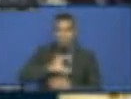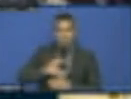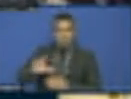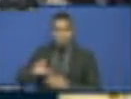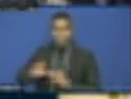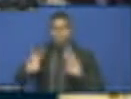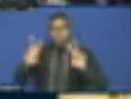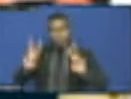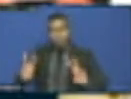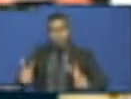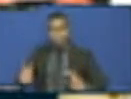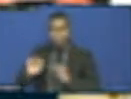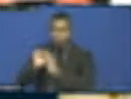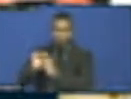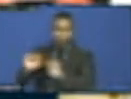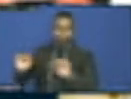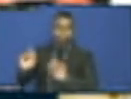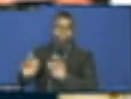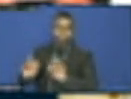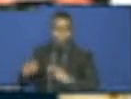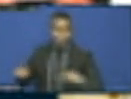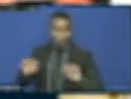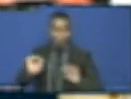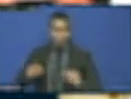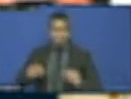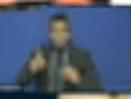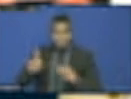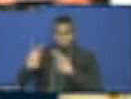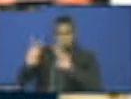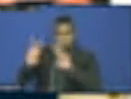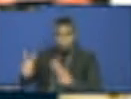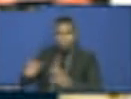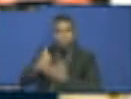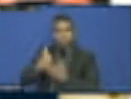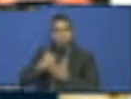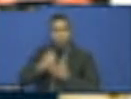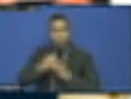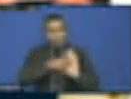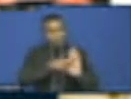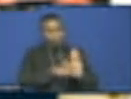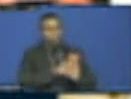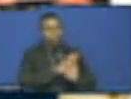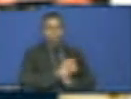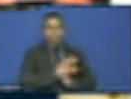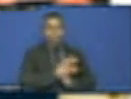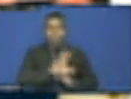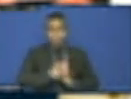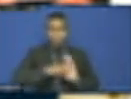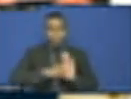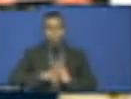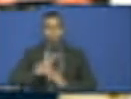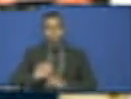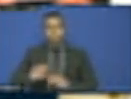2018 dans un contexte de crise. Et fort malheureusement, le second rapport que nous nous sommes engagés à produire va vraiment intervenir dans